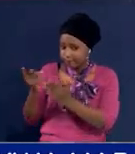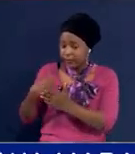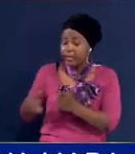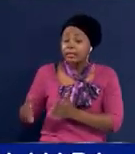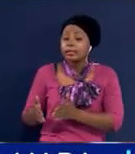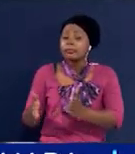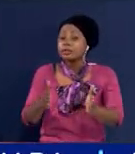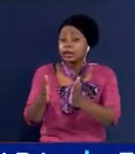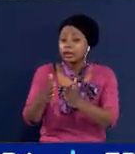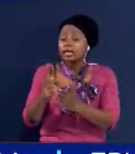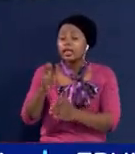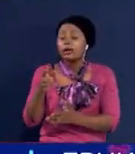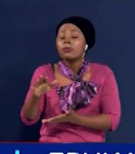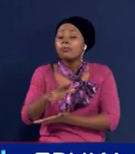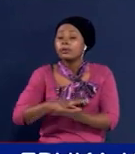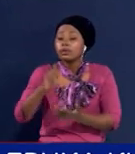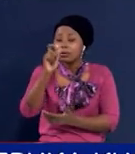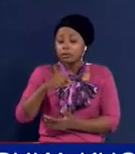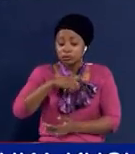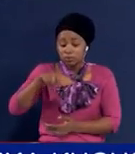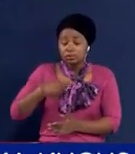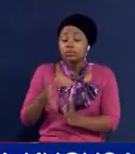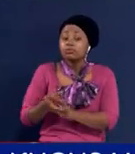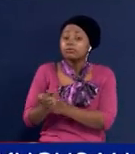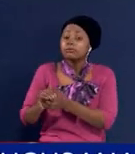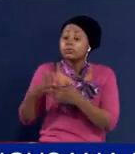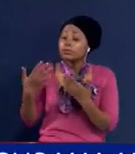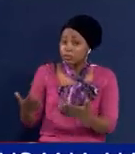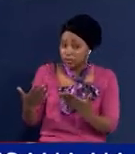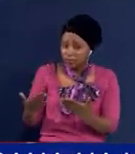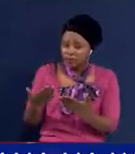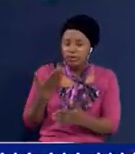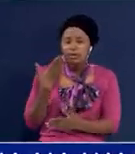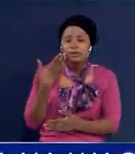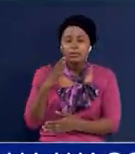mitaani kuwe maeneo ya watu kunawa mikono. Na